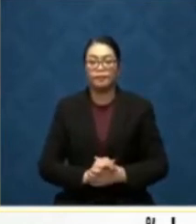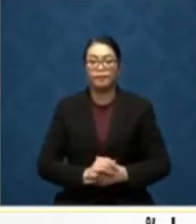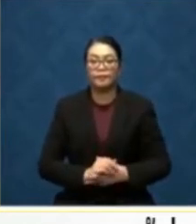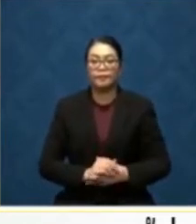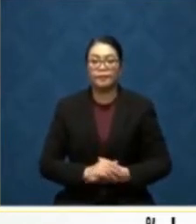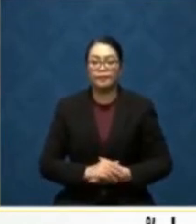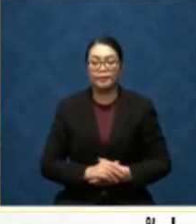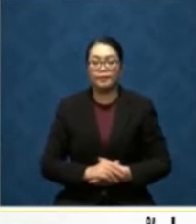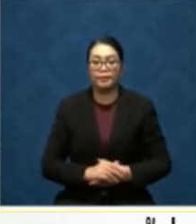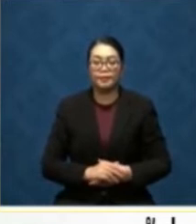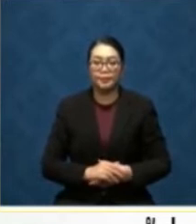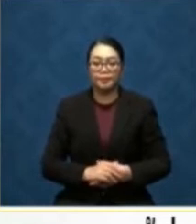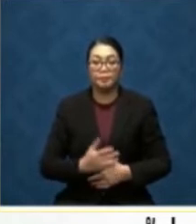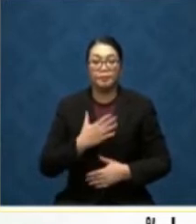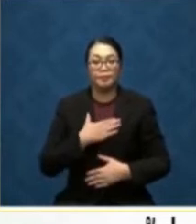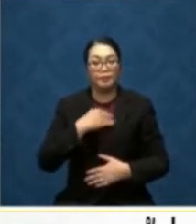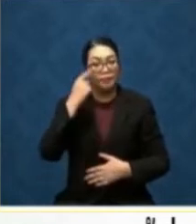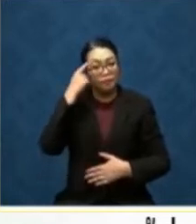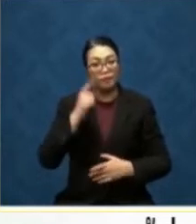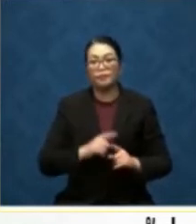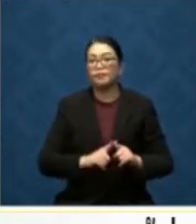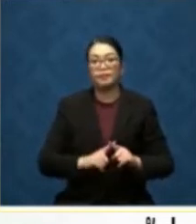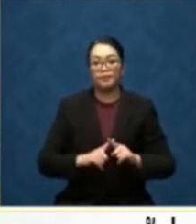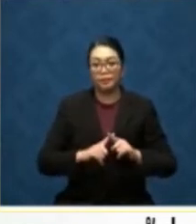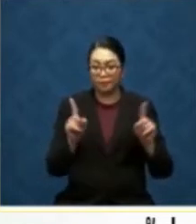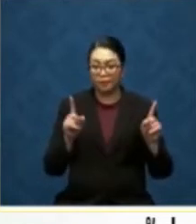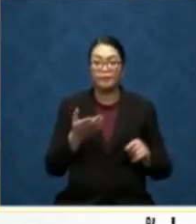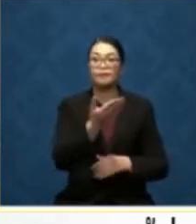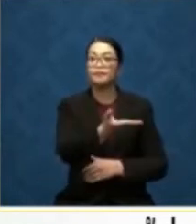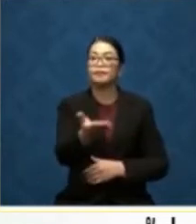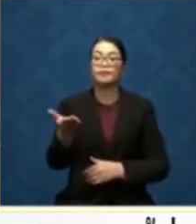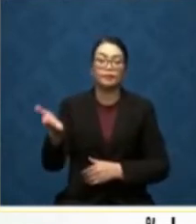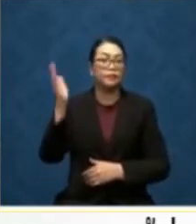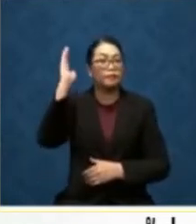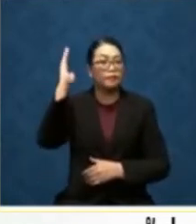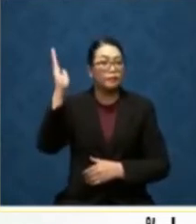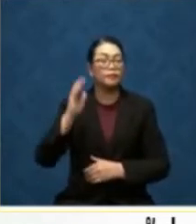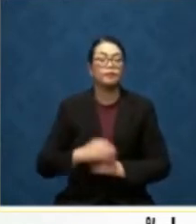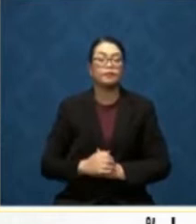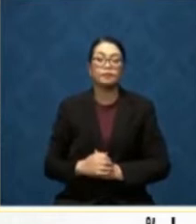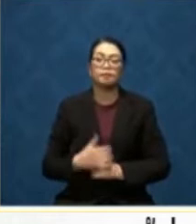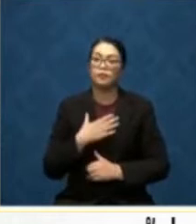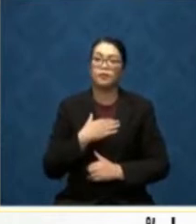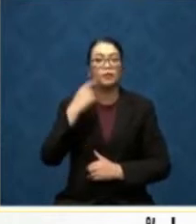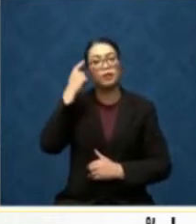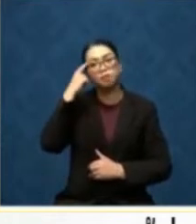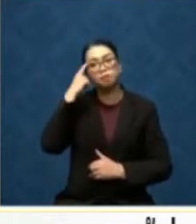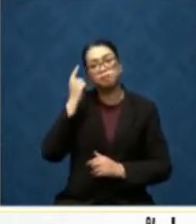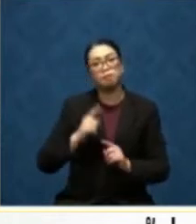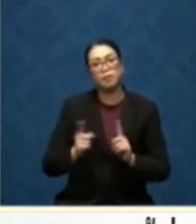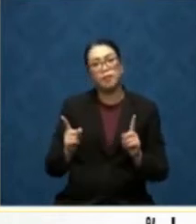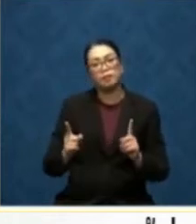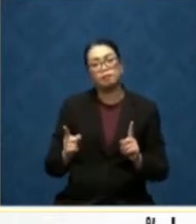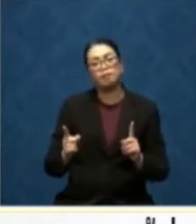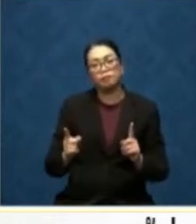จริ ๆ แล้วผมค่อนข้างมีคามเหที่แตกต่างกับทานพวกพี่ปลายที่ได้ใหพี่ปลายไปก่อนหน